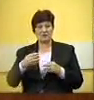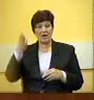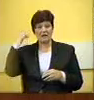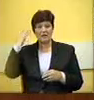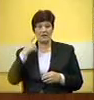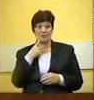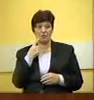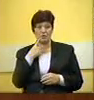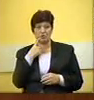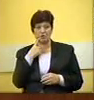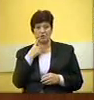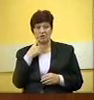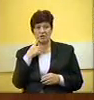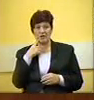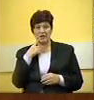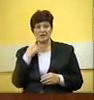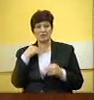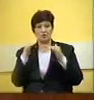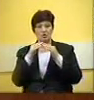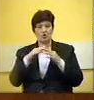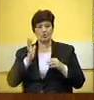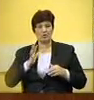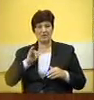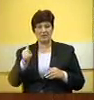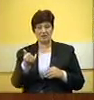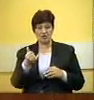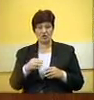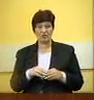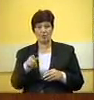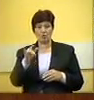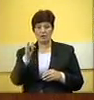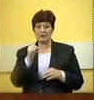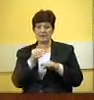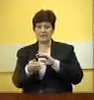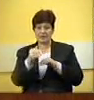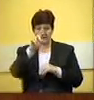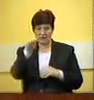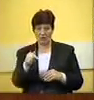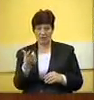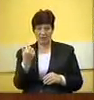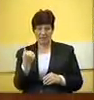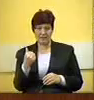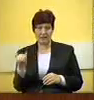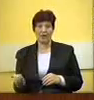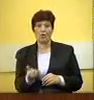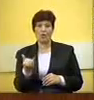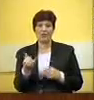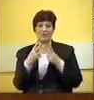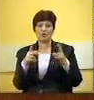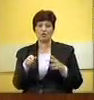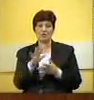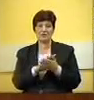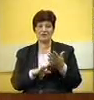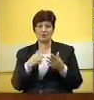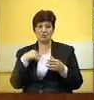ranije pokušaje, i ja bih se složio sa gospodinom Ješićem da jeste to zakasnulo pitanje, ali uvek je bitno da se